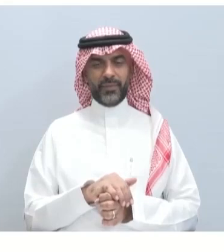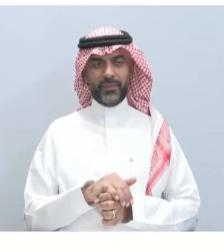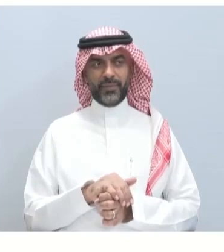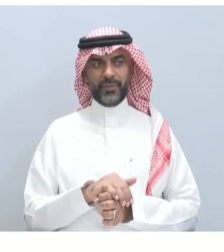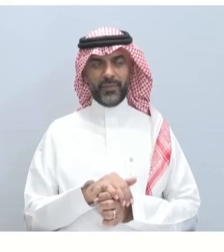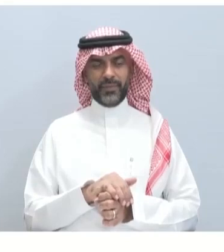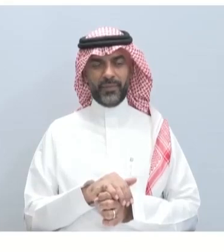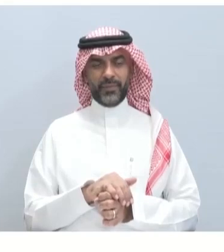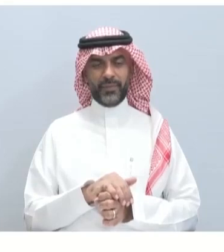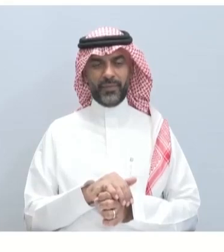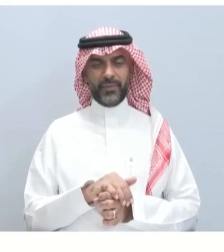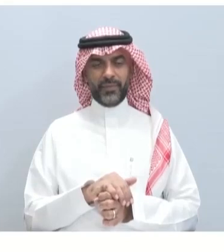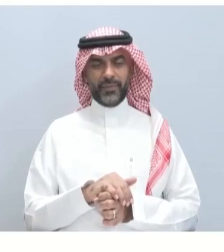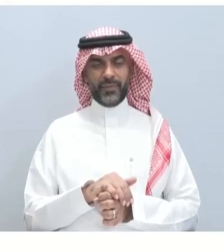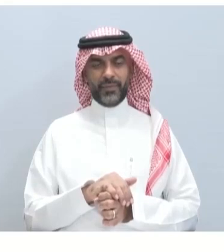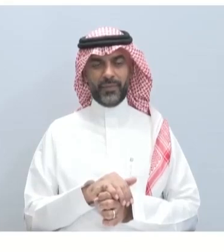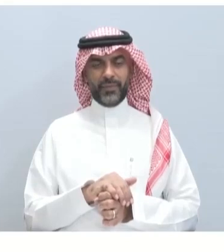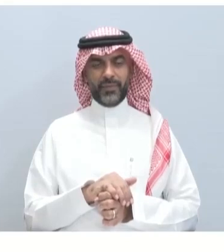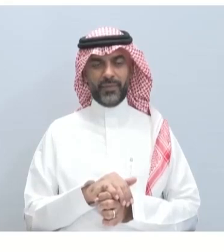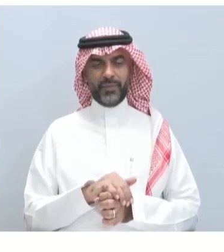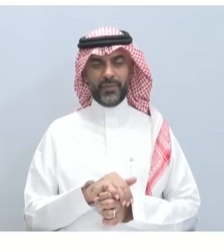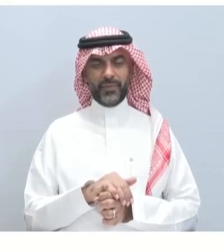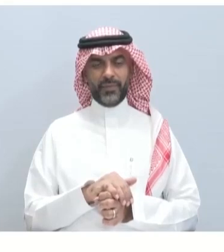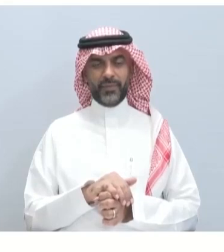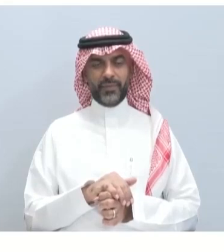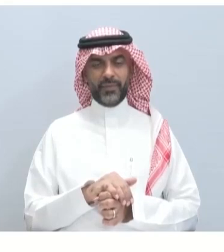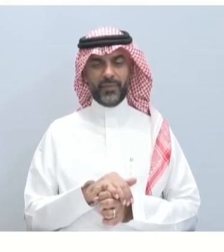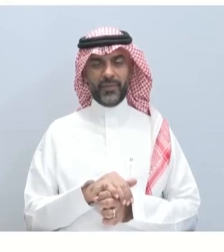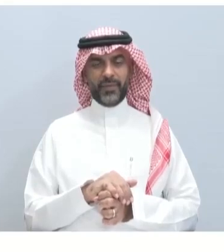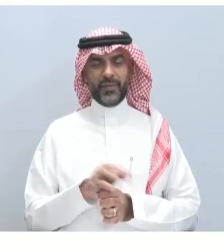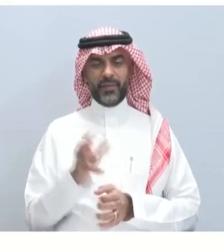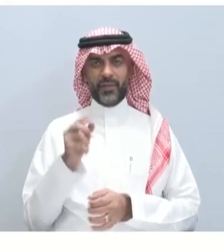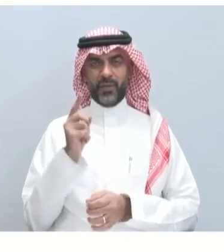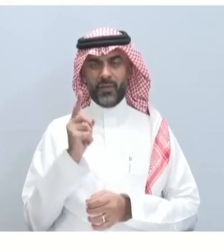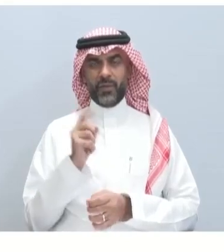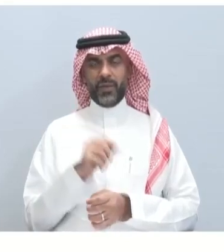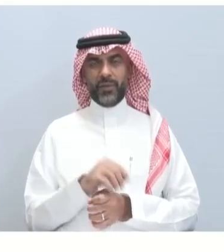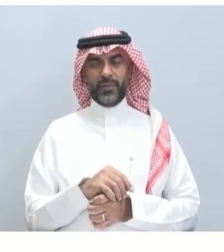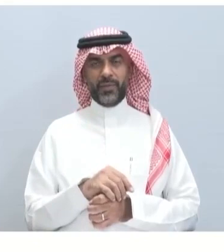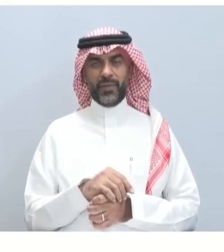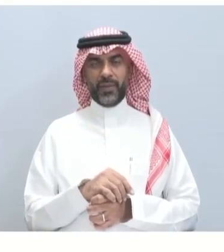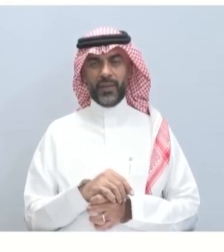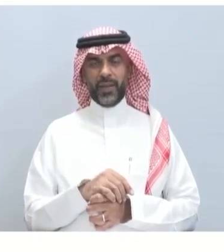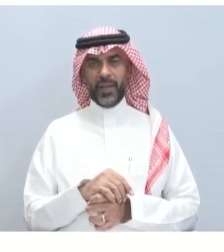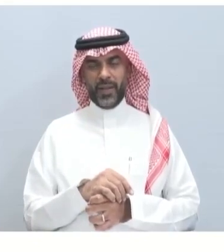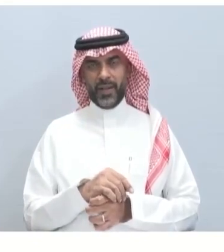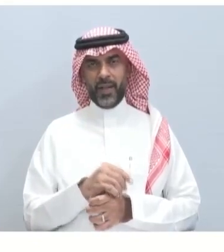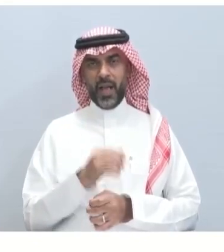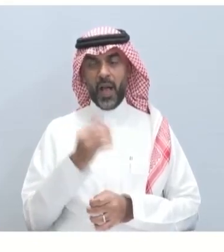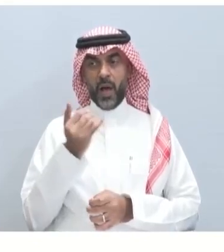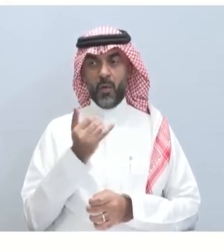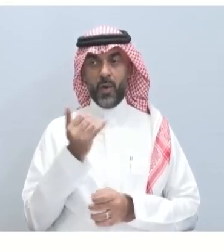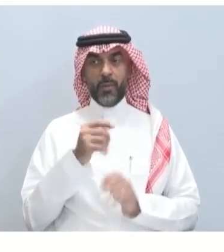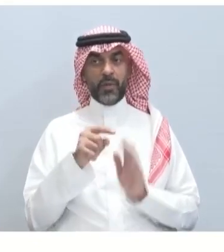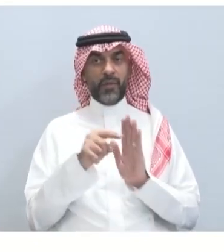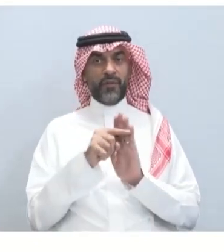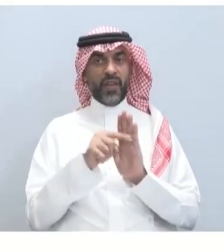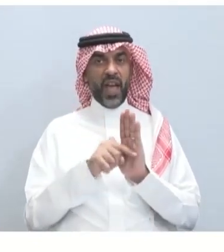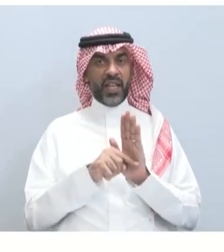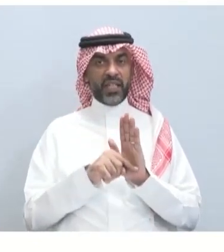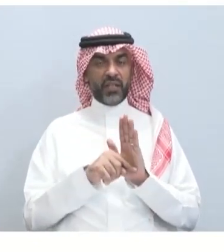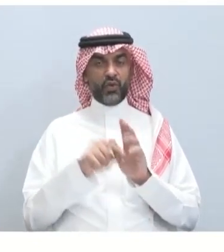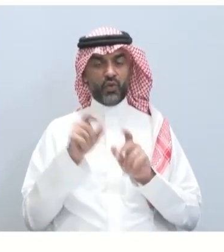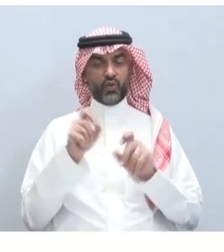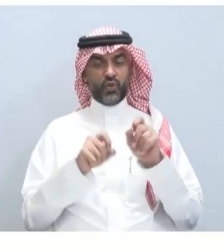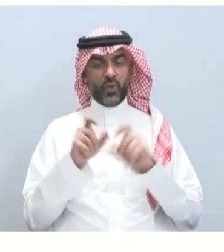وعلامه خطا امام العباره الخاطئه مما ياتي اولا تكمن اهميه الفهارس